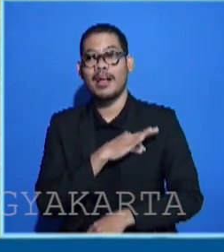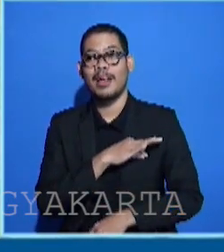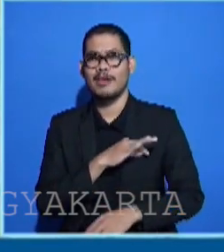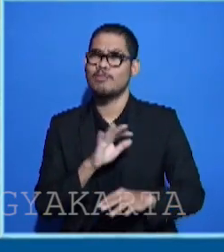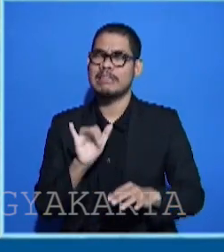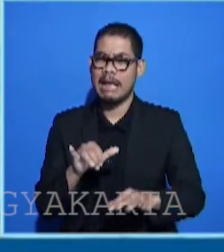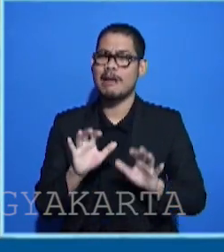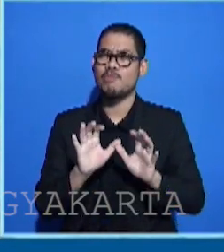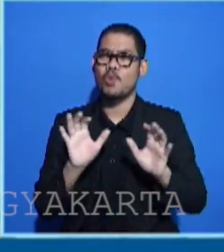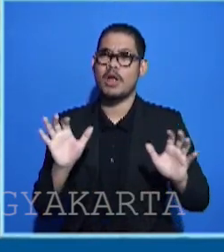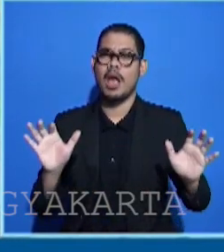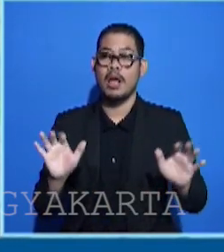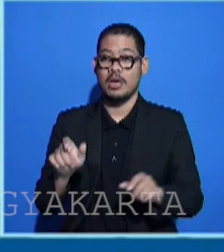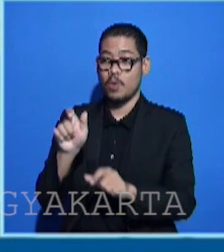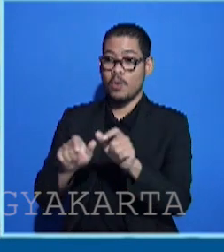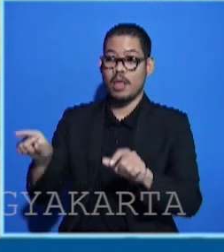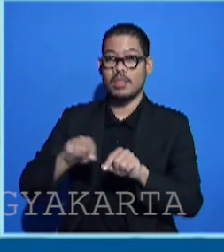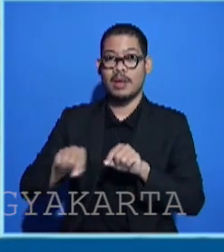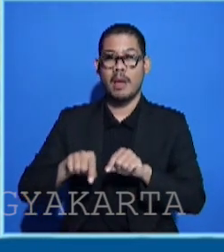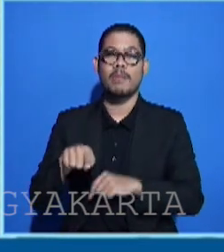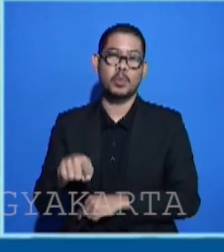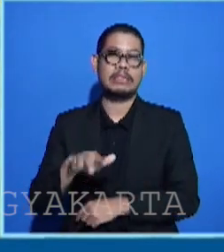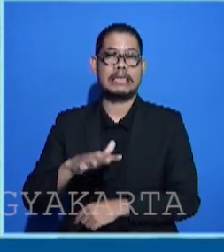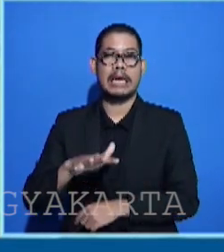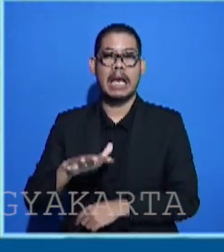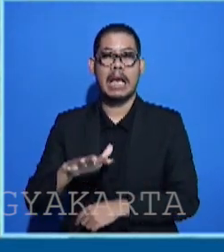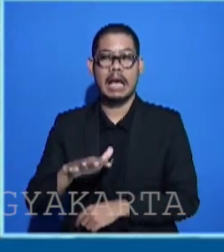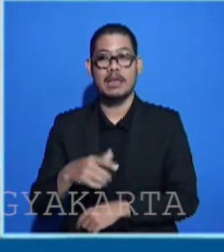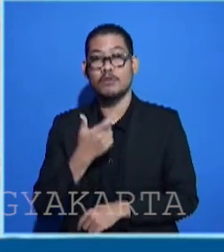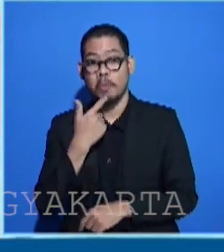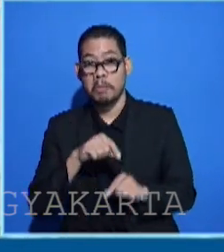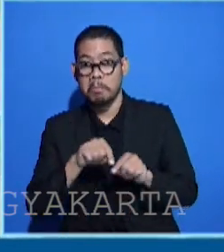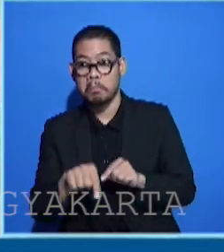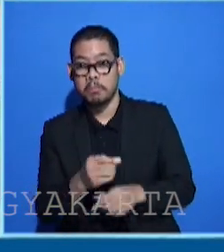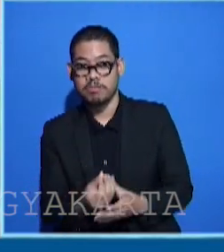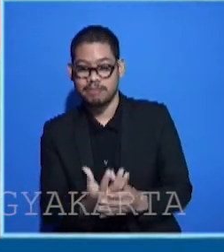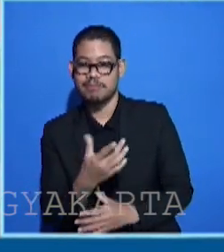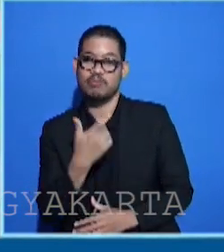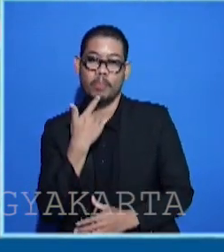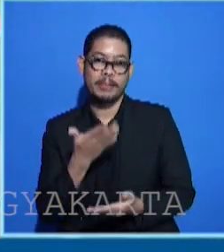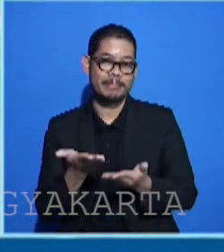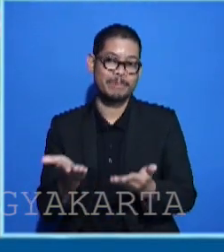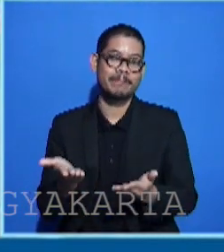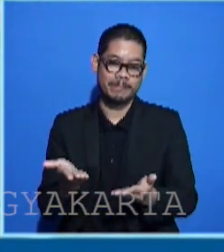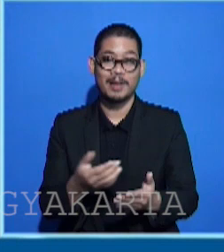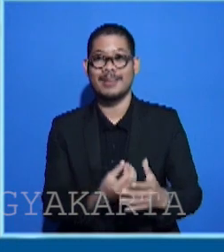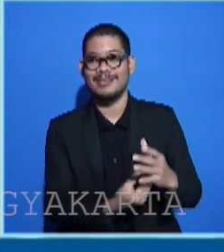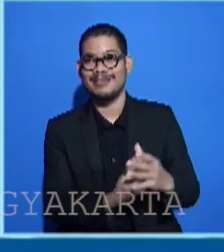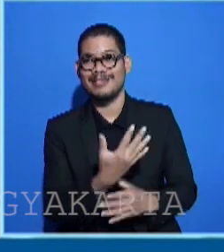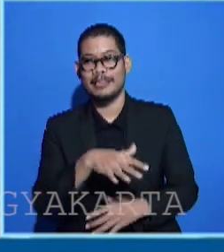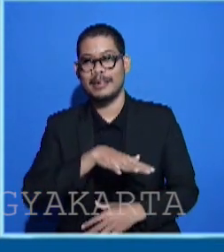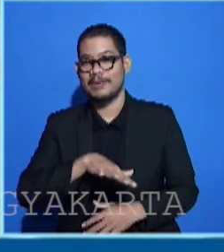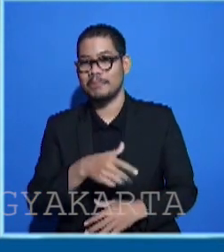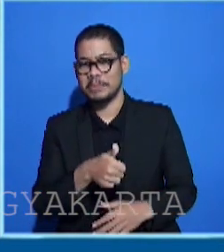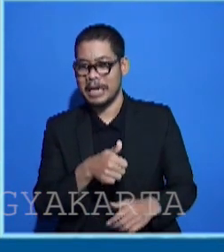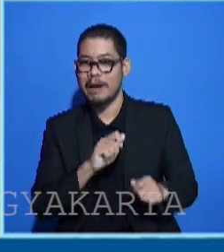nanem mboten wonten klentunipun menawi panjenengan nyobi nanem honjing pekawisan. Kejawi sekaripun sagedipun olah dumateng para